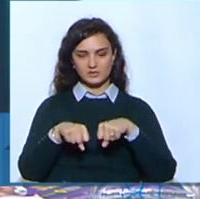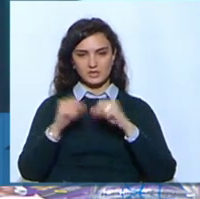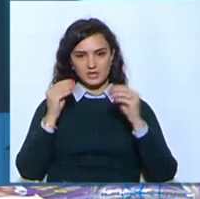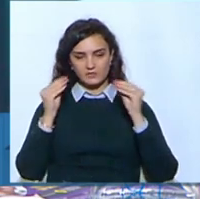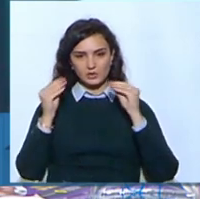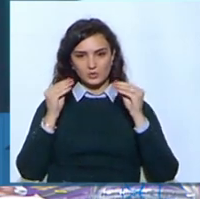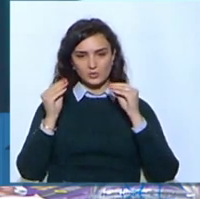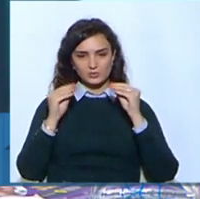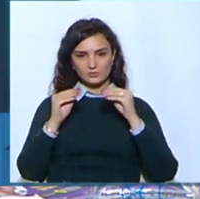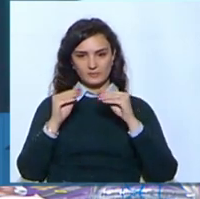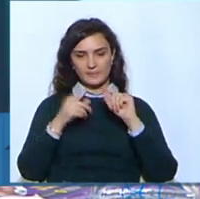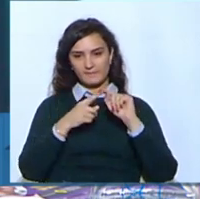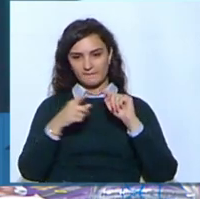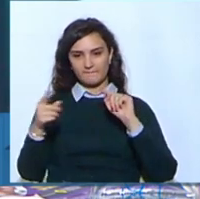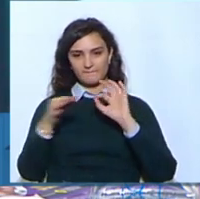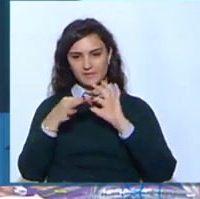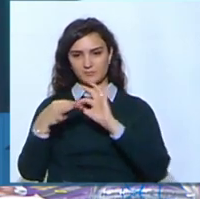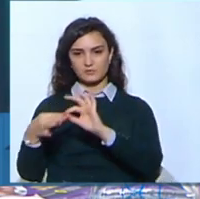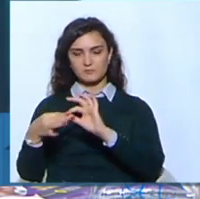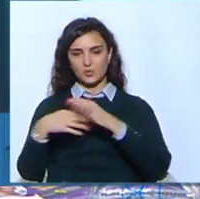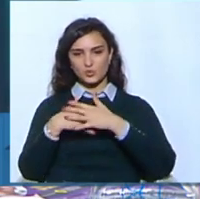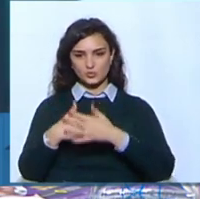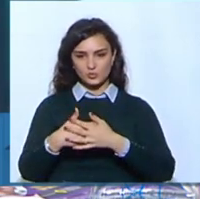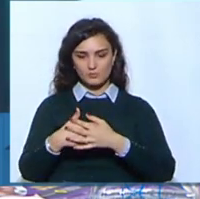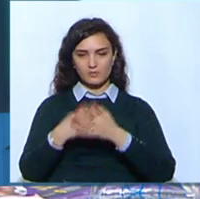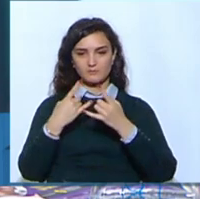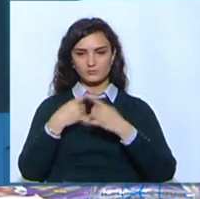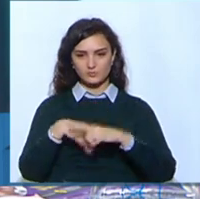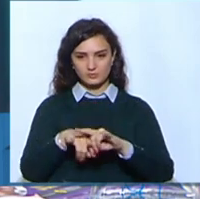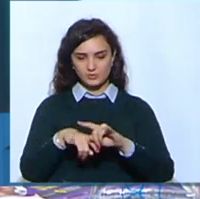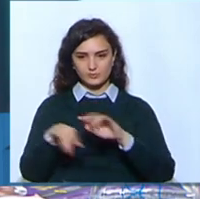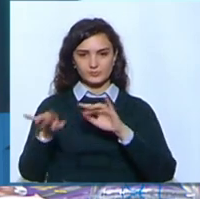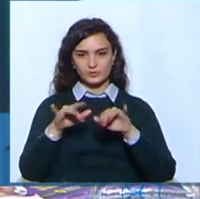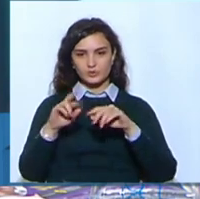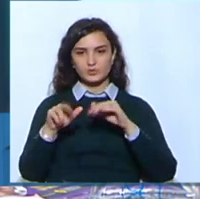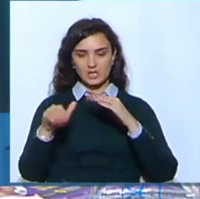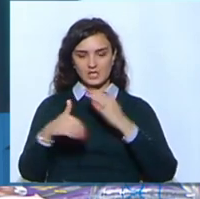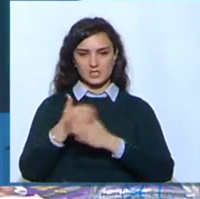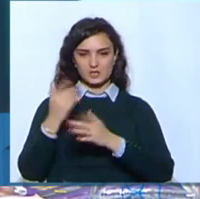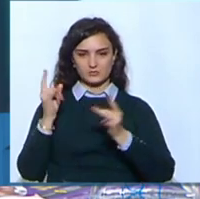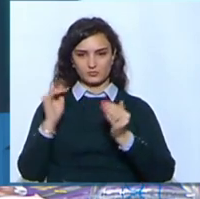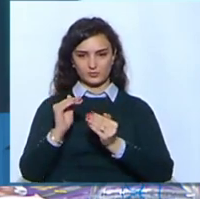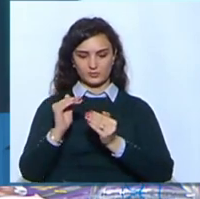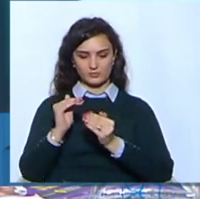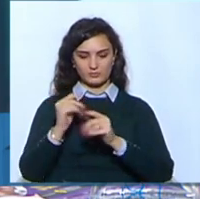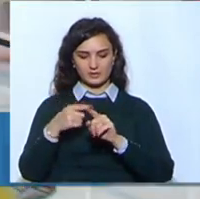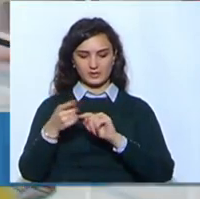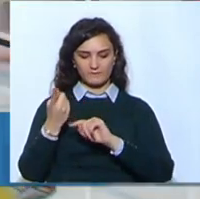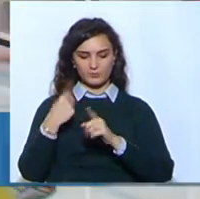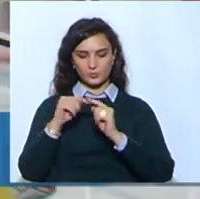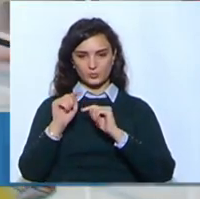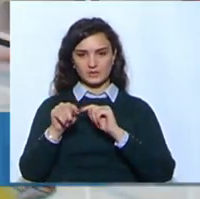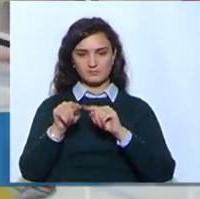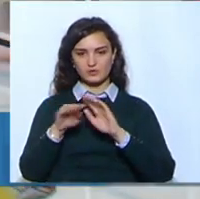განვიხილოთ რეტროსპექტულად, ორსულობის ფაზა, მშობიარობის პროცესი და უკვე ახალშობილობა. დავუბრუნდები